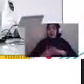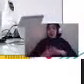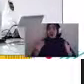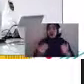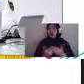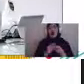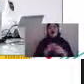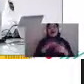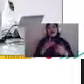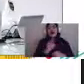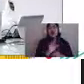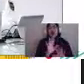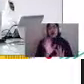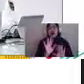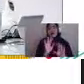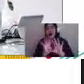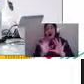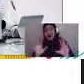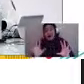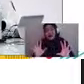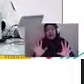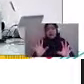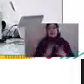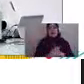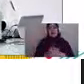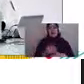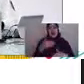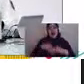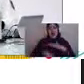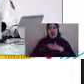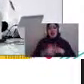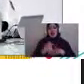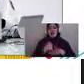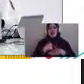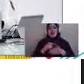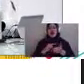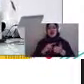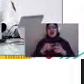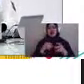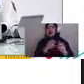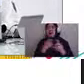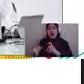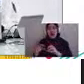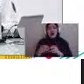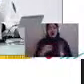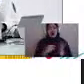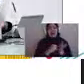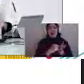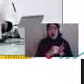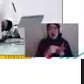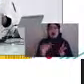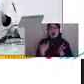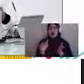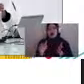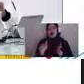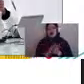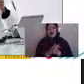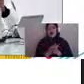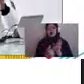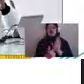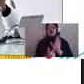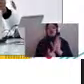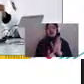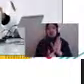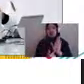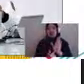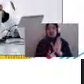sekali. Alhamdulillah telah lahir anak kami namanya ABCD. Terus drama yang posting apa?